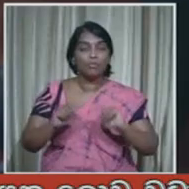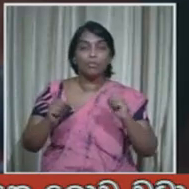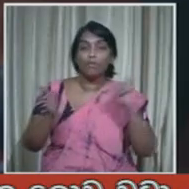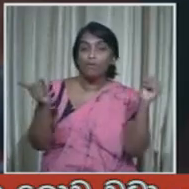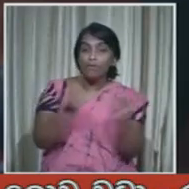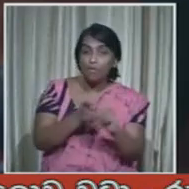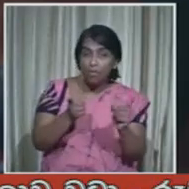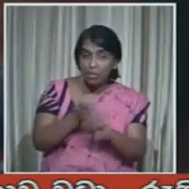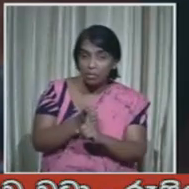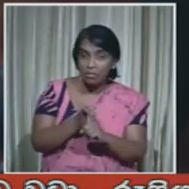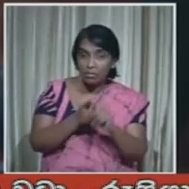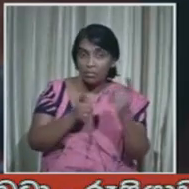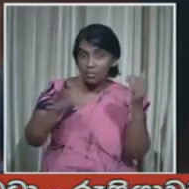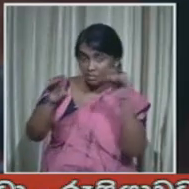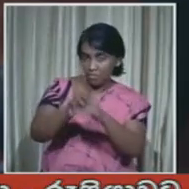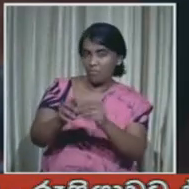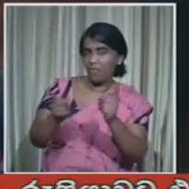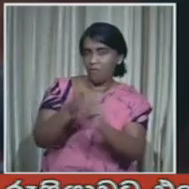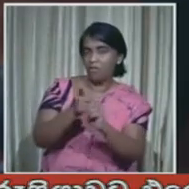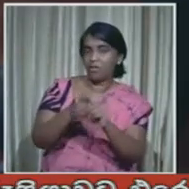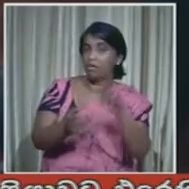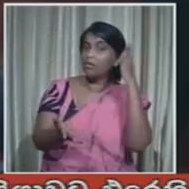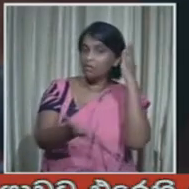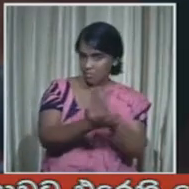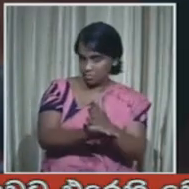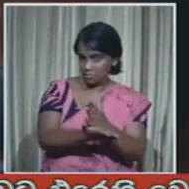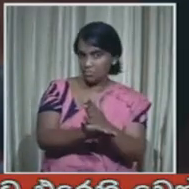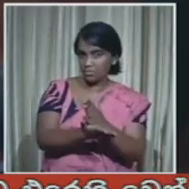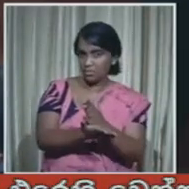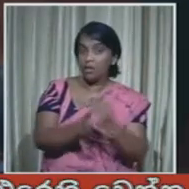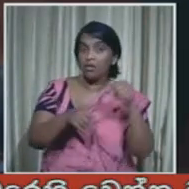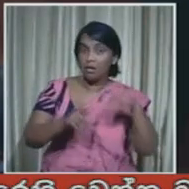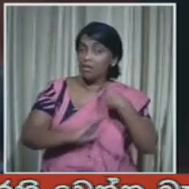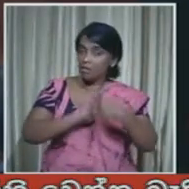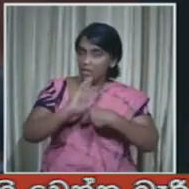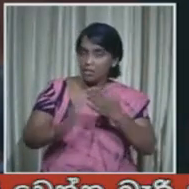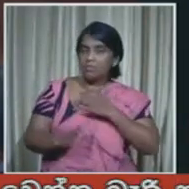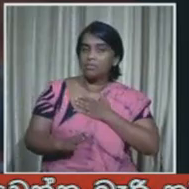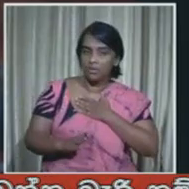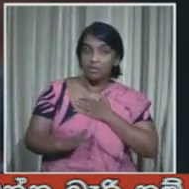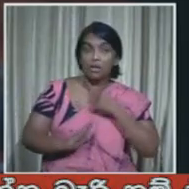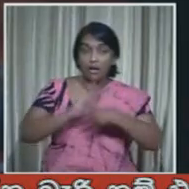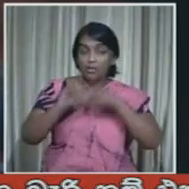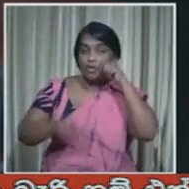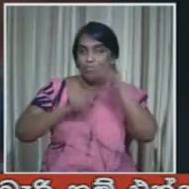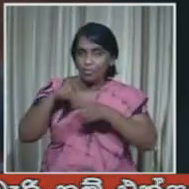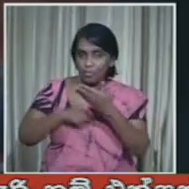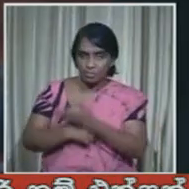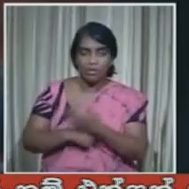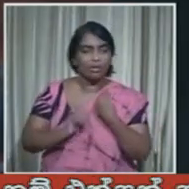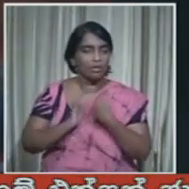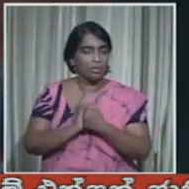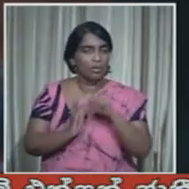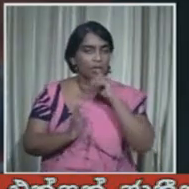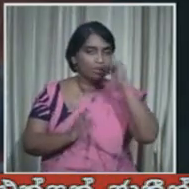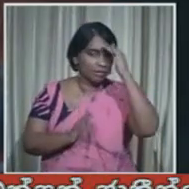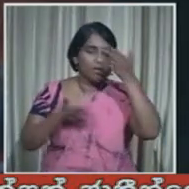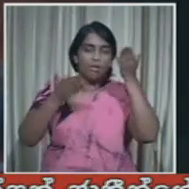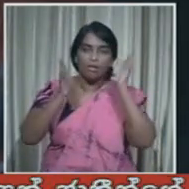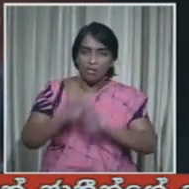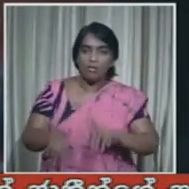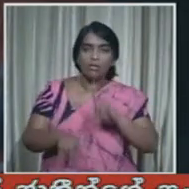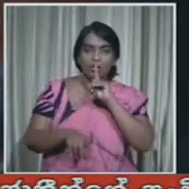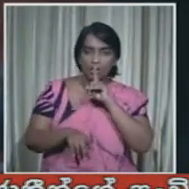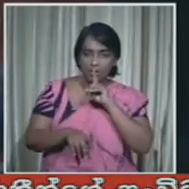ප්‍රචණ්ඩකාරීත්වයකට තමුන් ආසල මැදියත් අත ගෙනියනවා ඒක නතර කරන්න හරිද මේ අපේ රට ජනතාව එනිසා ගරු කතන්ව අවසන් වශයෙන් කියන්නේ